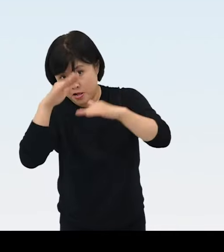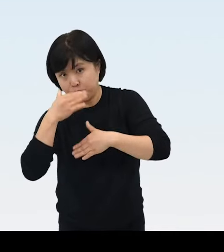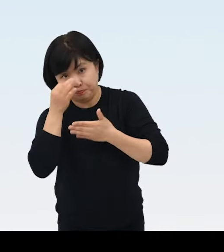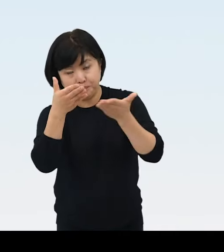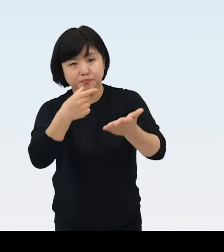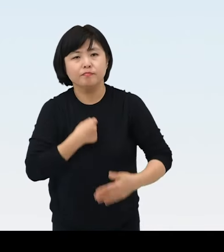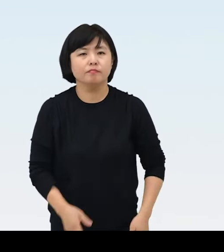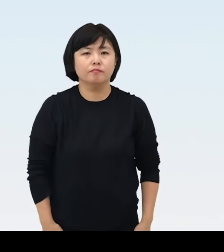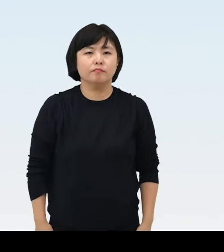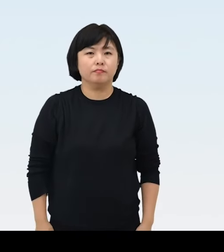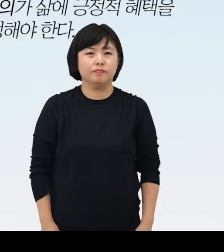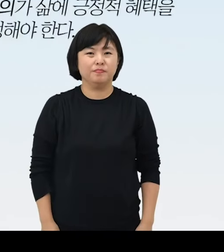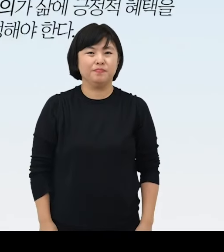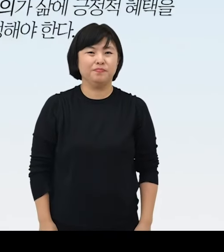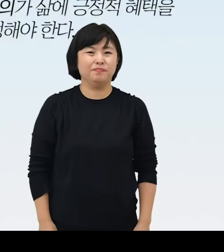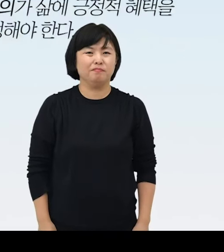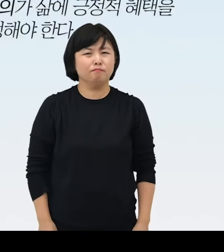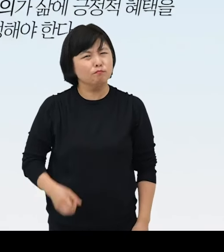한번 보여드리겠습니다.